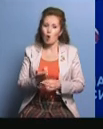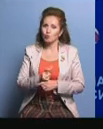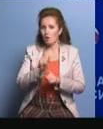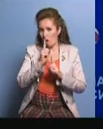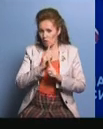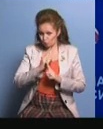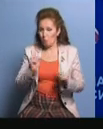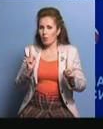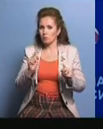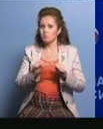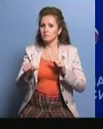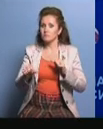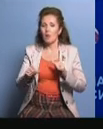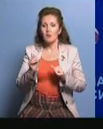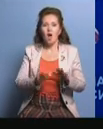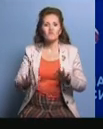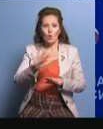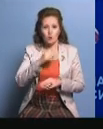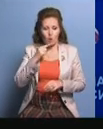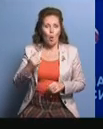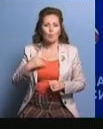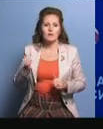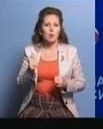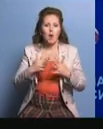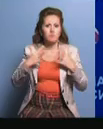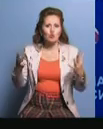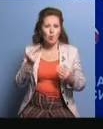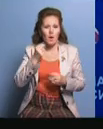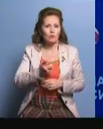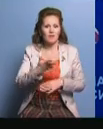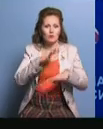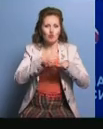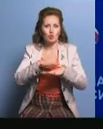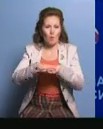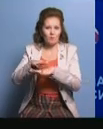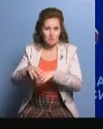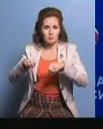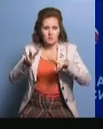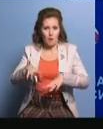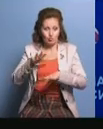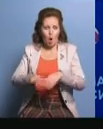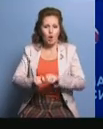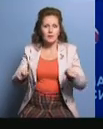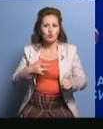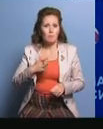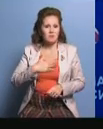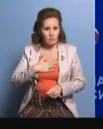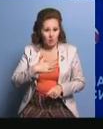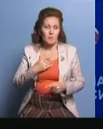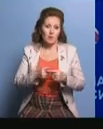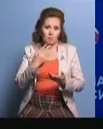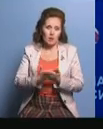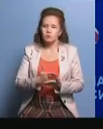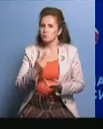на фоне Российской Федерации. У нас самое большое количество счетов, специальных счетов, открытых собственниками в Российской Федерации. Это показывает